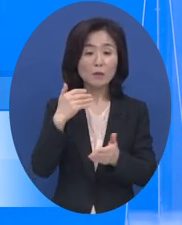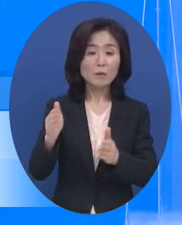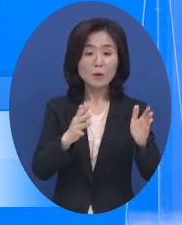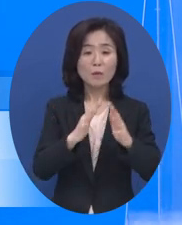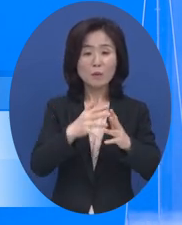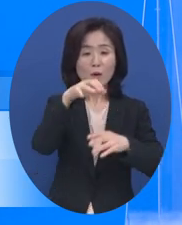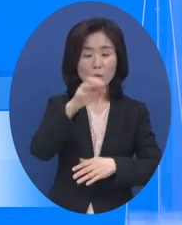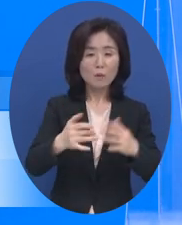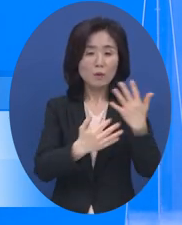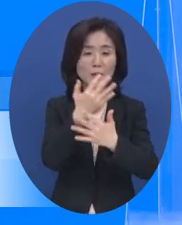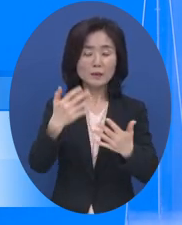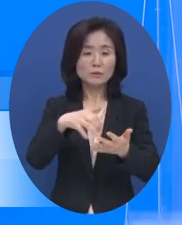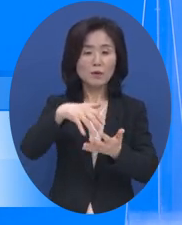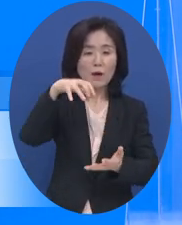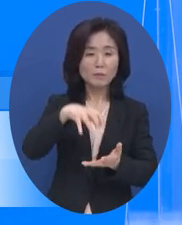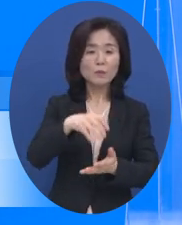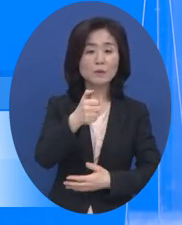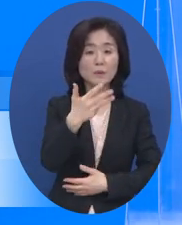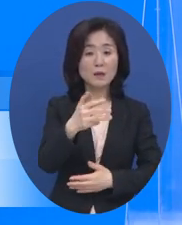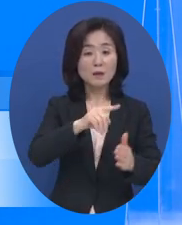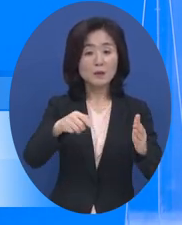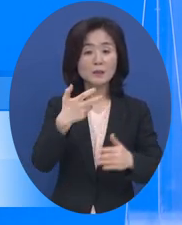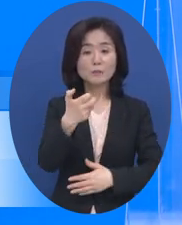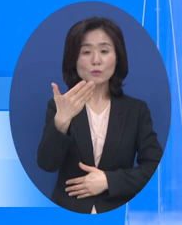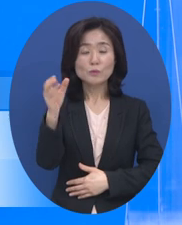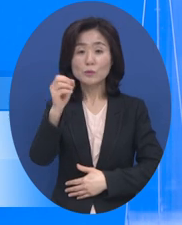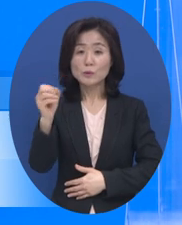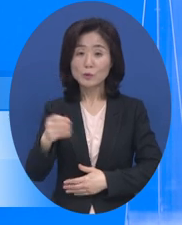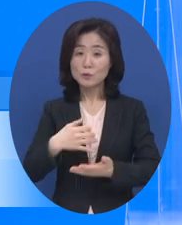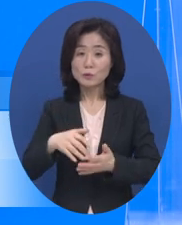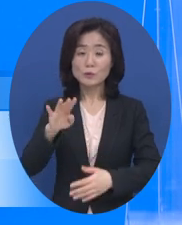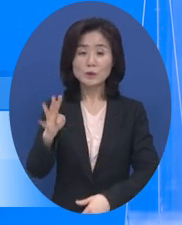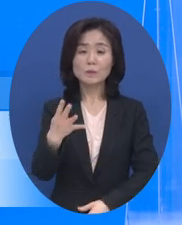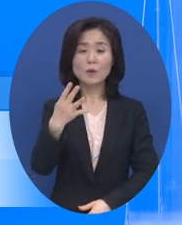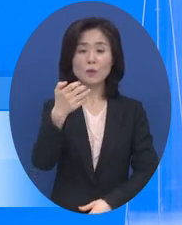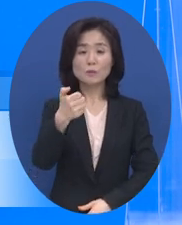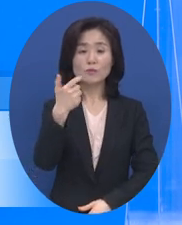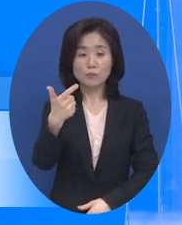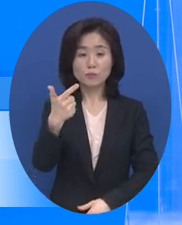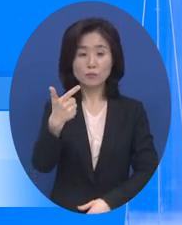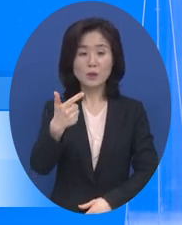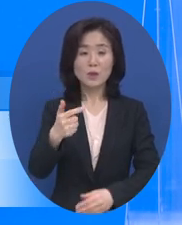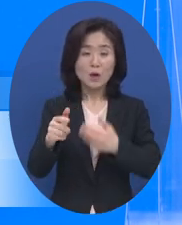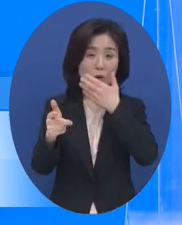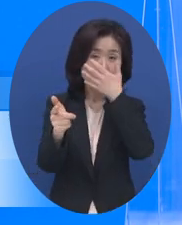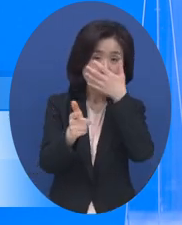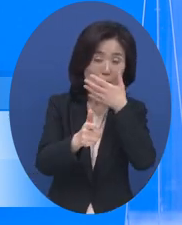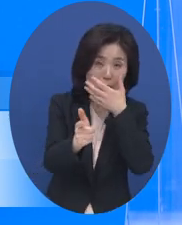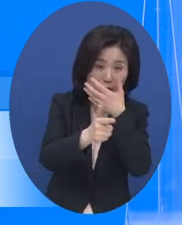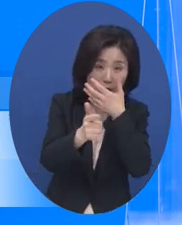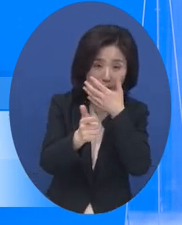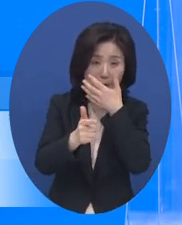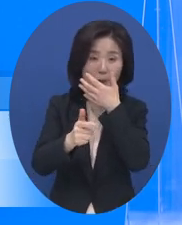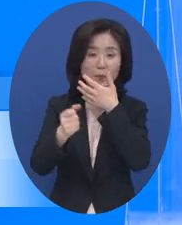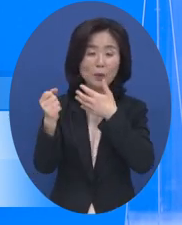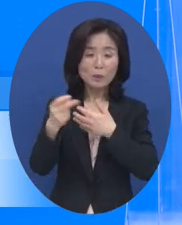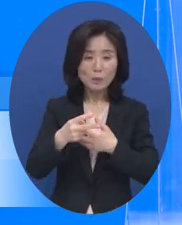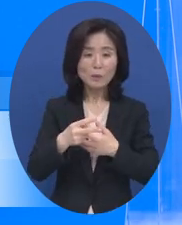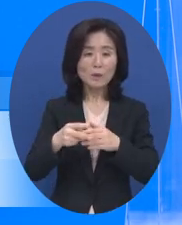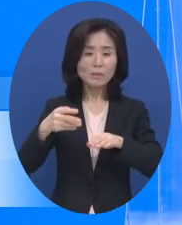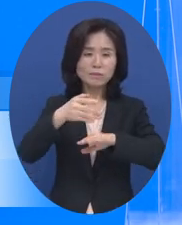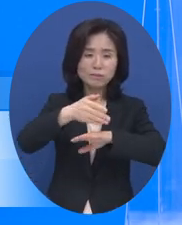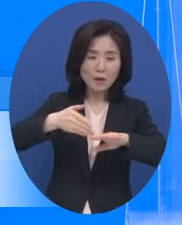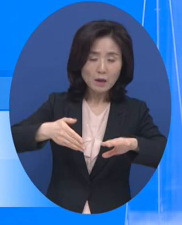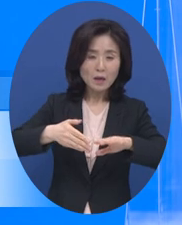총 58건 중그 79%에 달하는 456건이 용적, 절단 등그 부주의에